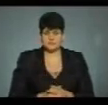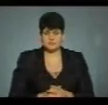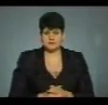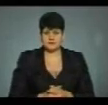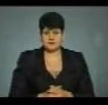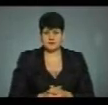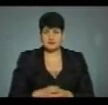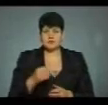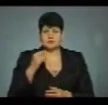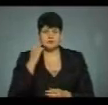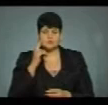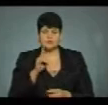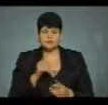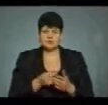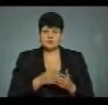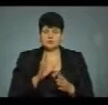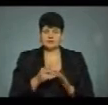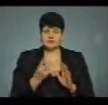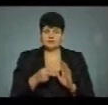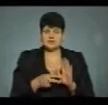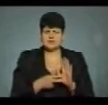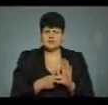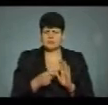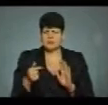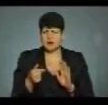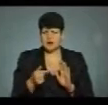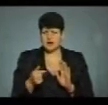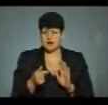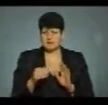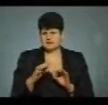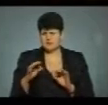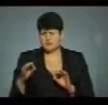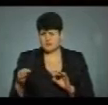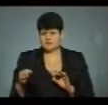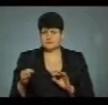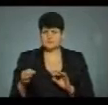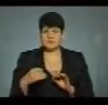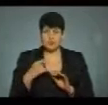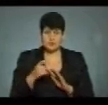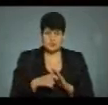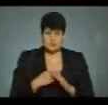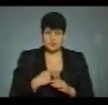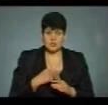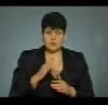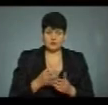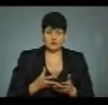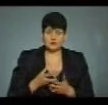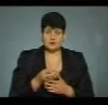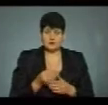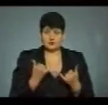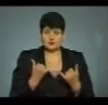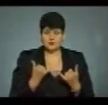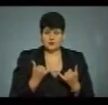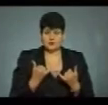що тариф підвищений буде 27 гривень і там копійочок. Знала, що я буду платити з сьогоднішнім